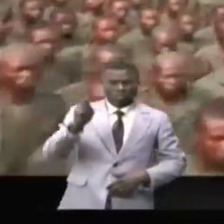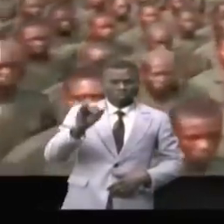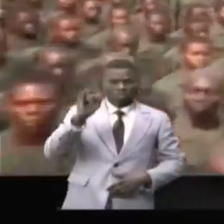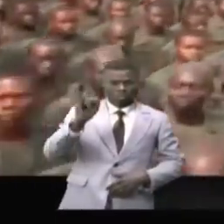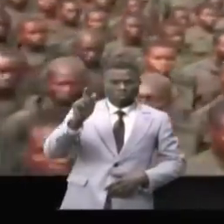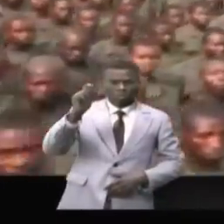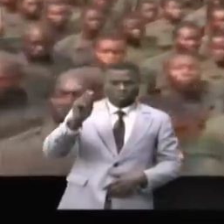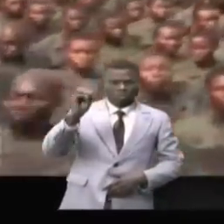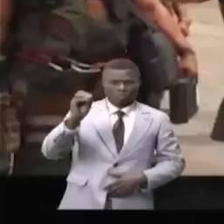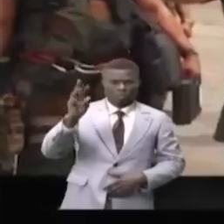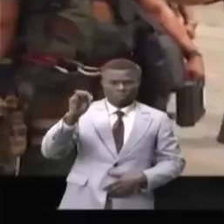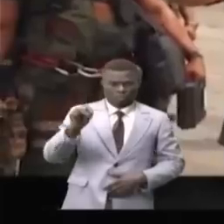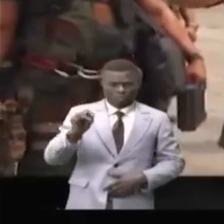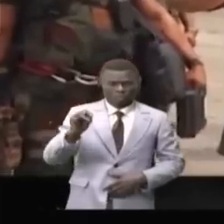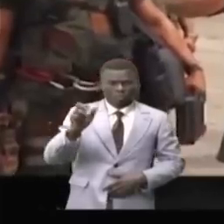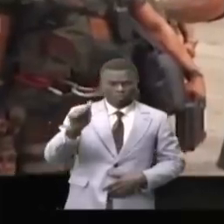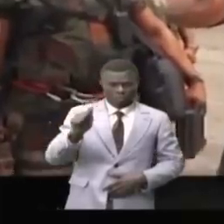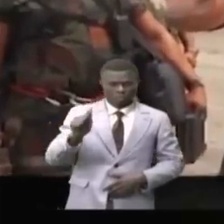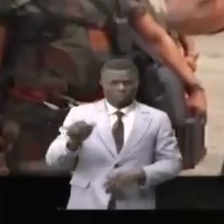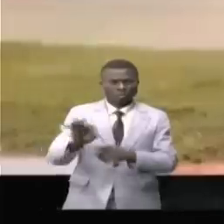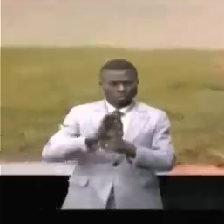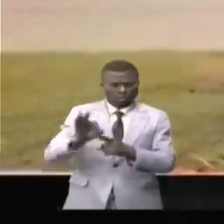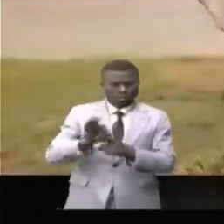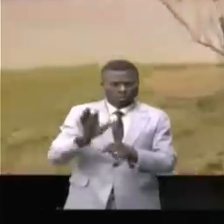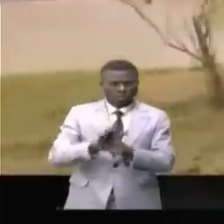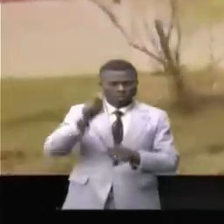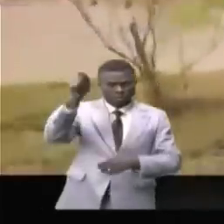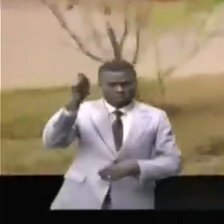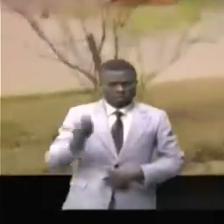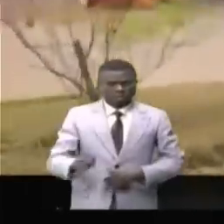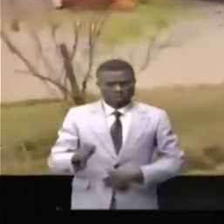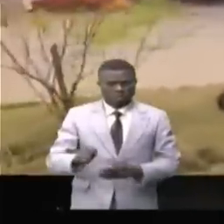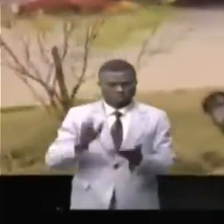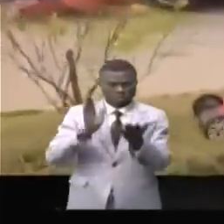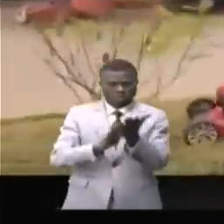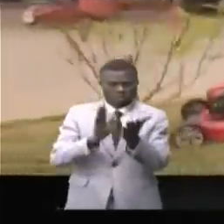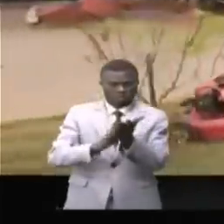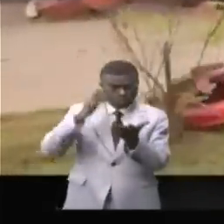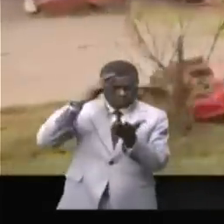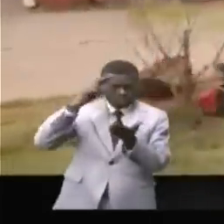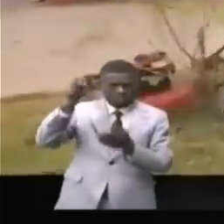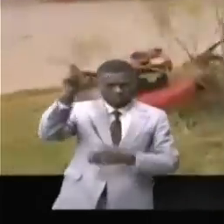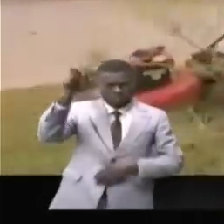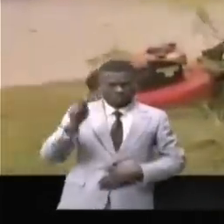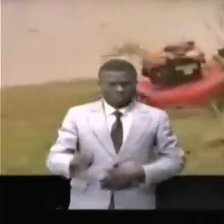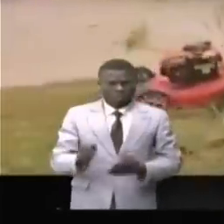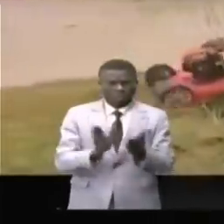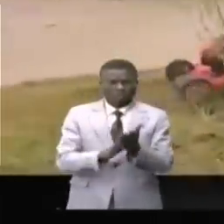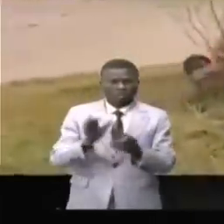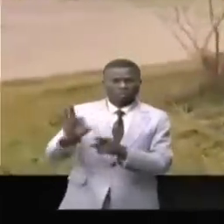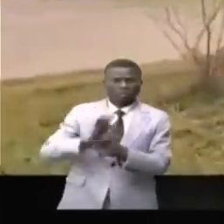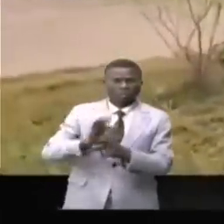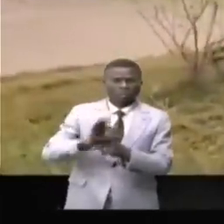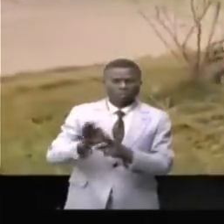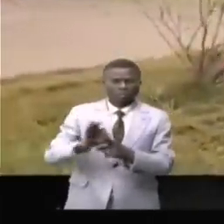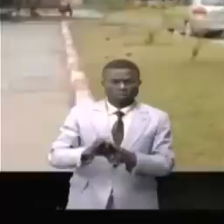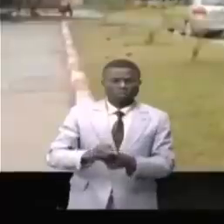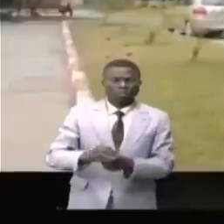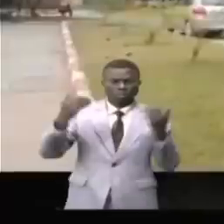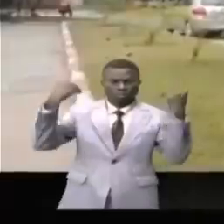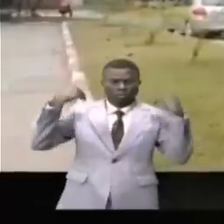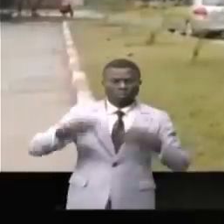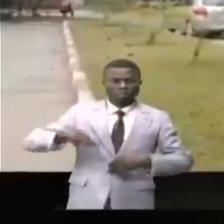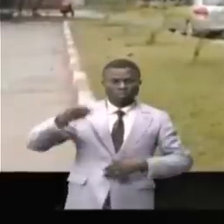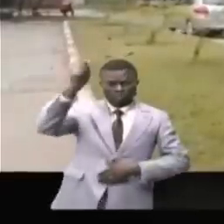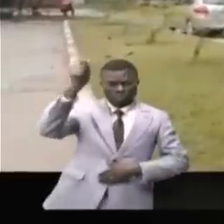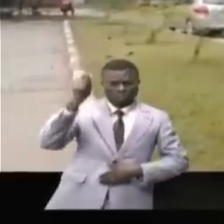sont formés les sous-officiers et au camp près l'académie militaire de Kananga, ex-école de formation des officiers IFO, ont